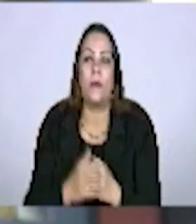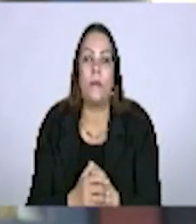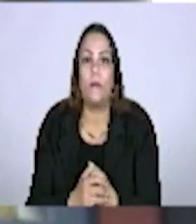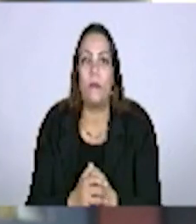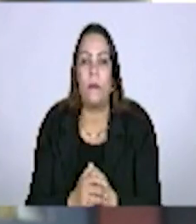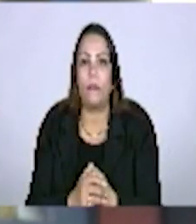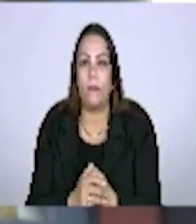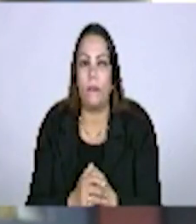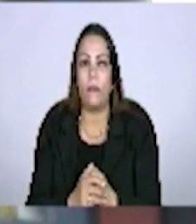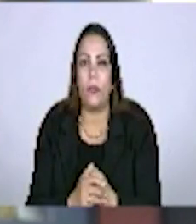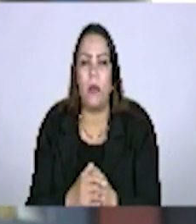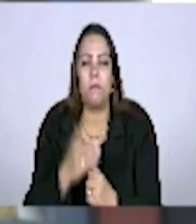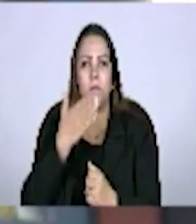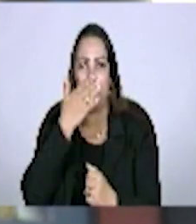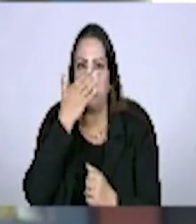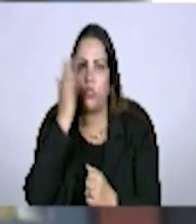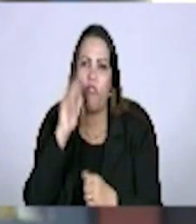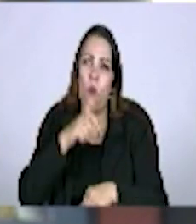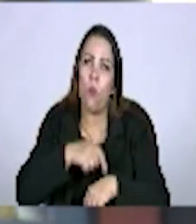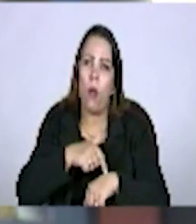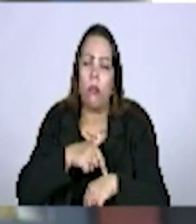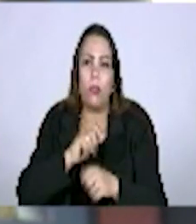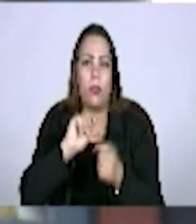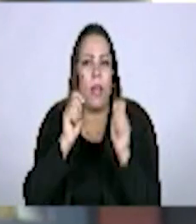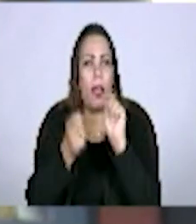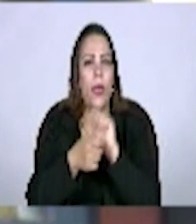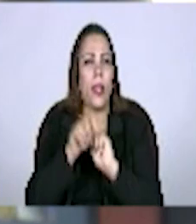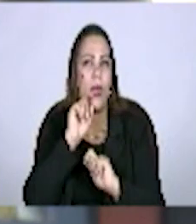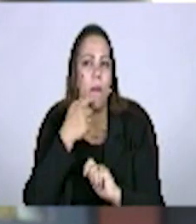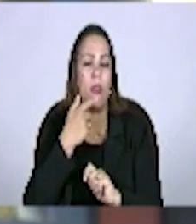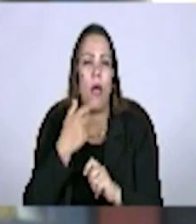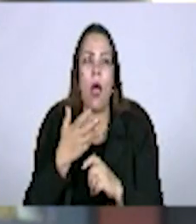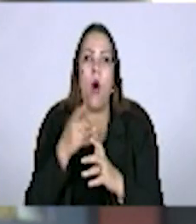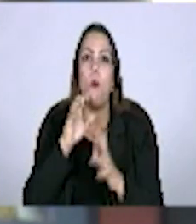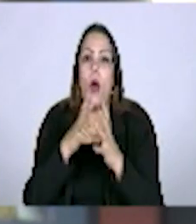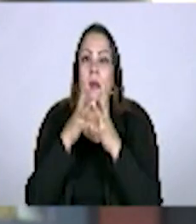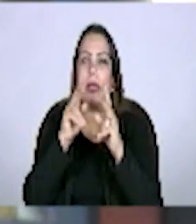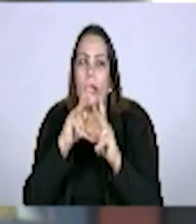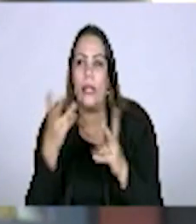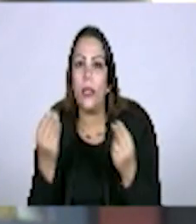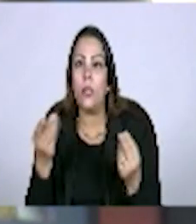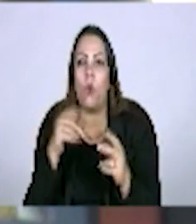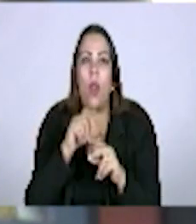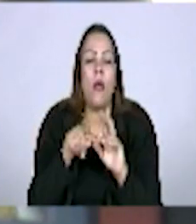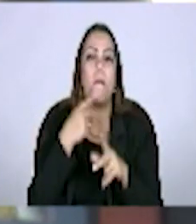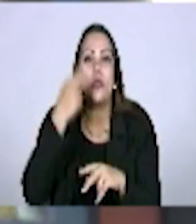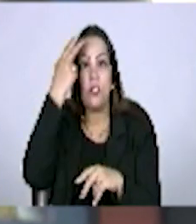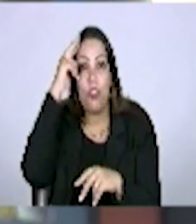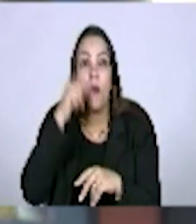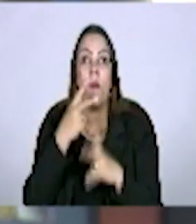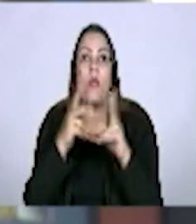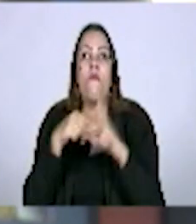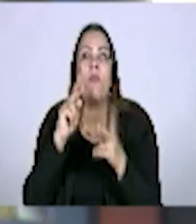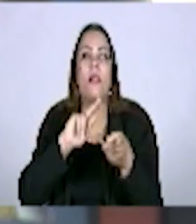ا ما حدش عارف بالضبط توقيت هذا التغيير ولا حجمه ولا اتجاهاته لكن الاشارات المختلفه بتقول انها